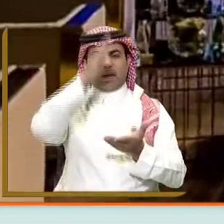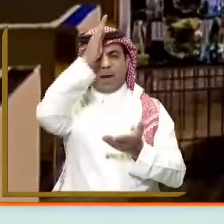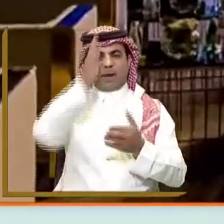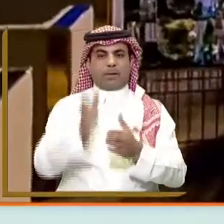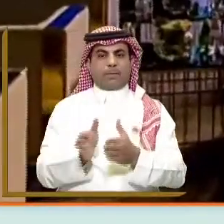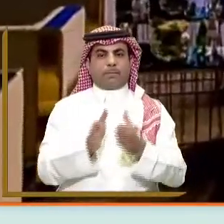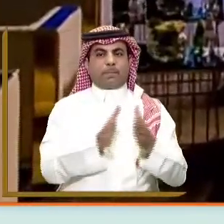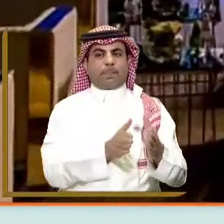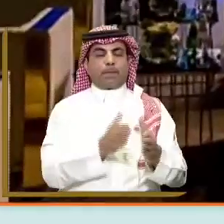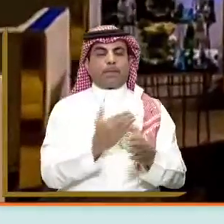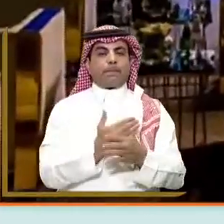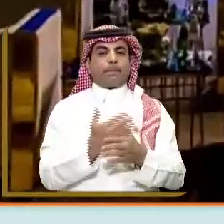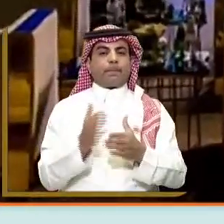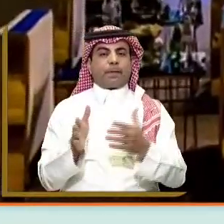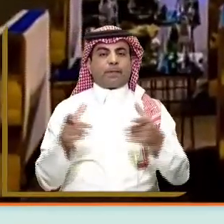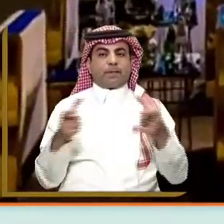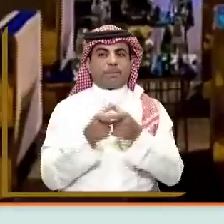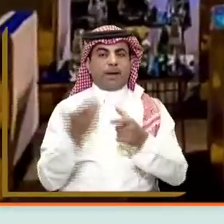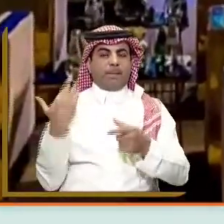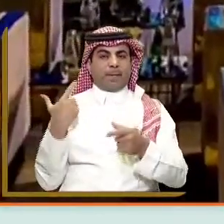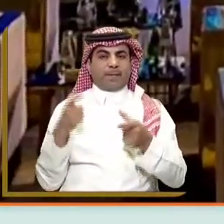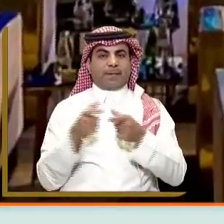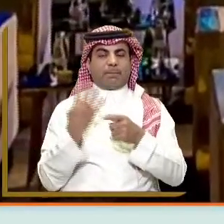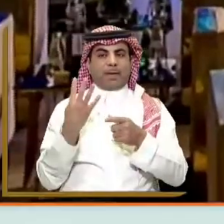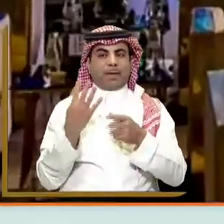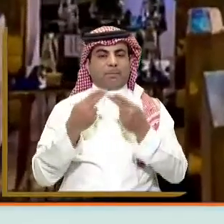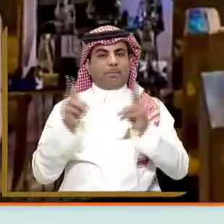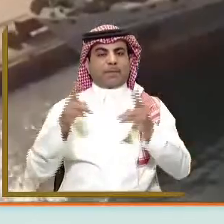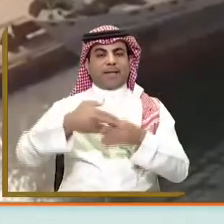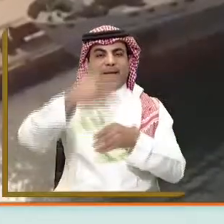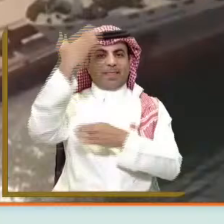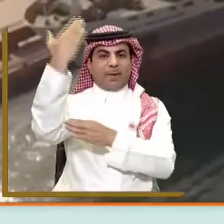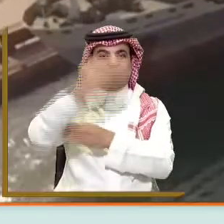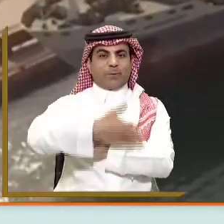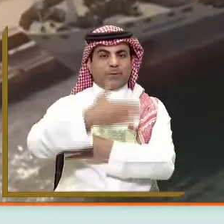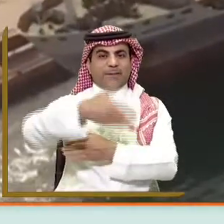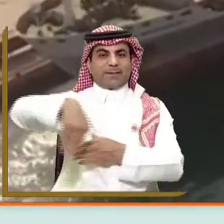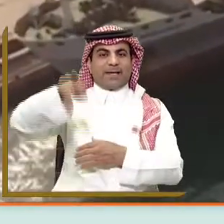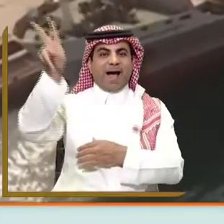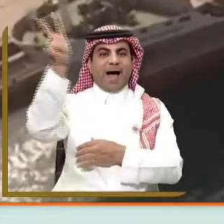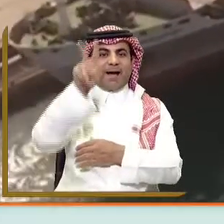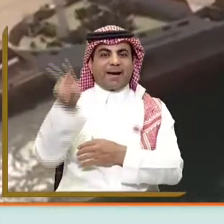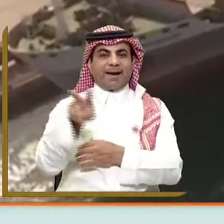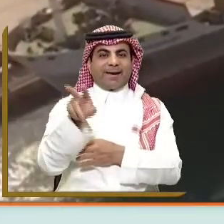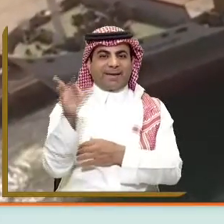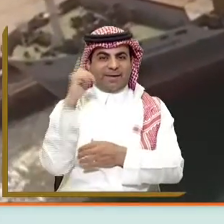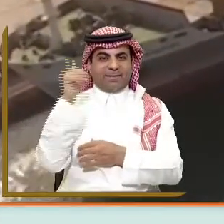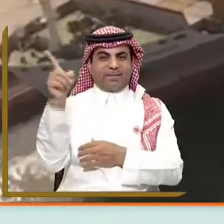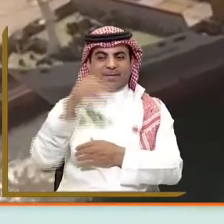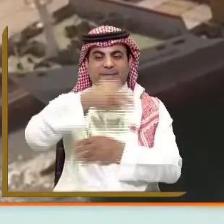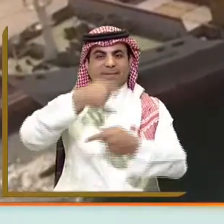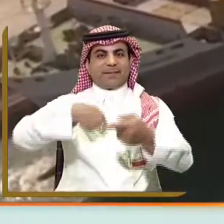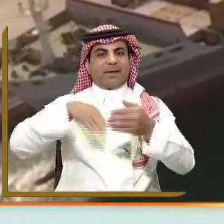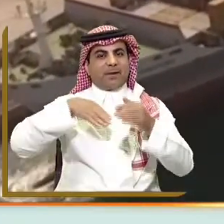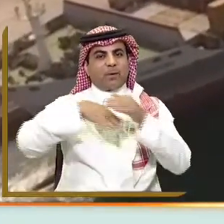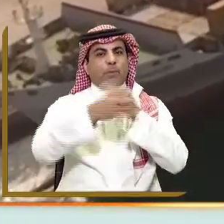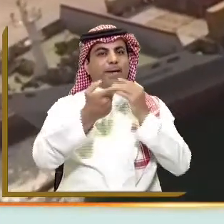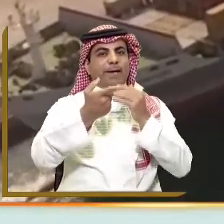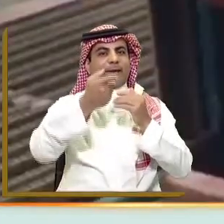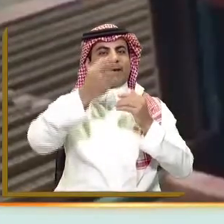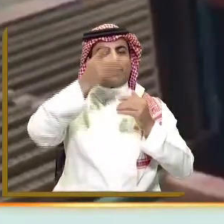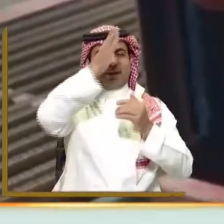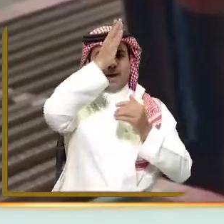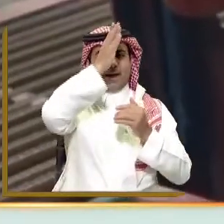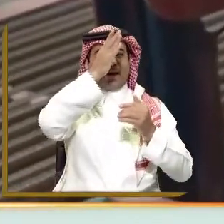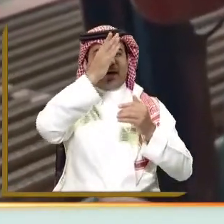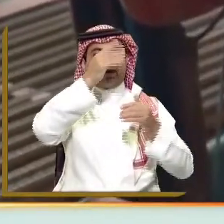الرابعة للمجلس تم الاتفاق على تشغيل منفذ جديد تعرعر الذي ساهم في تنشيط حركة التجارة بين البلدين.